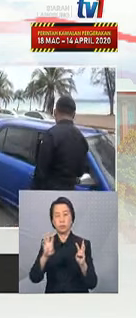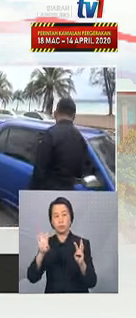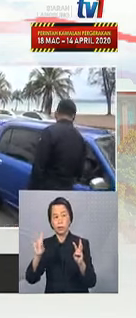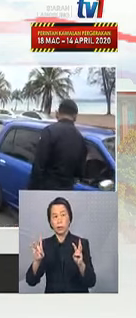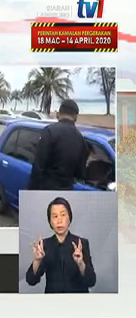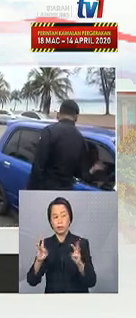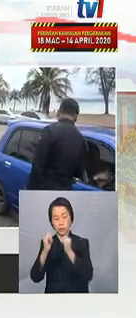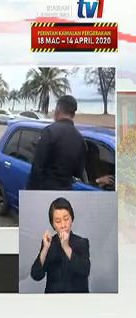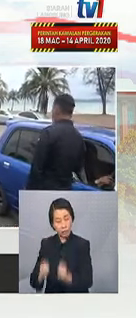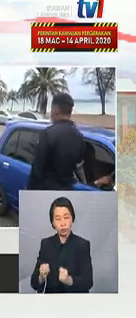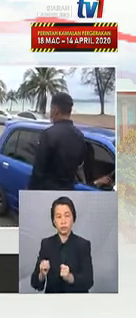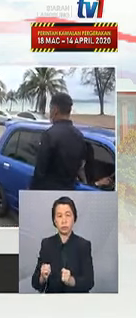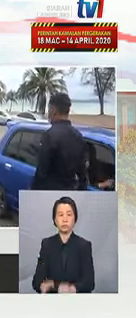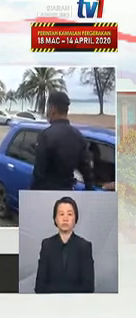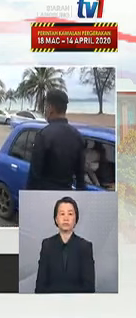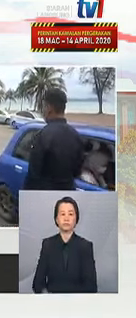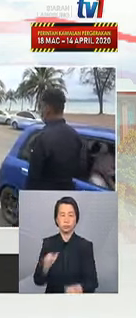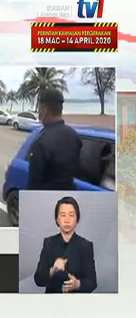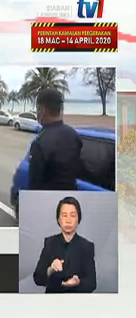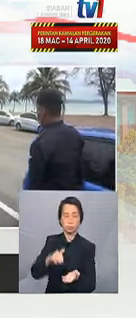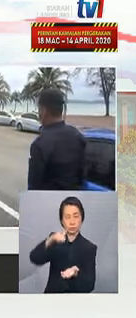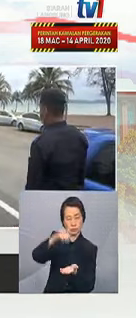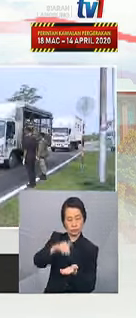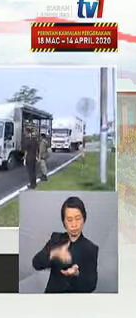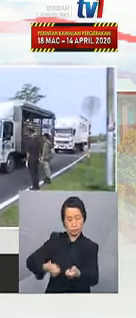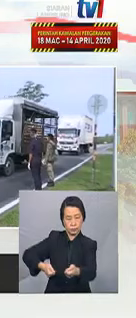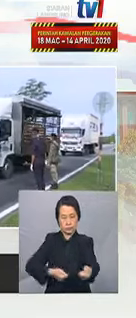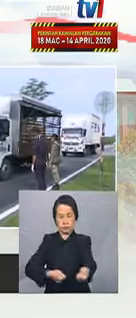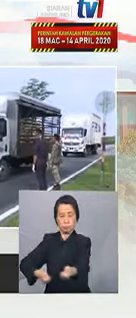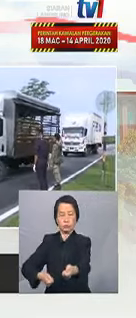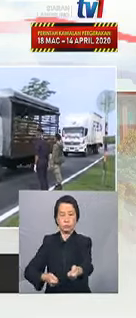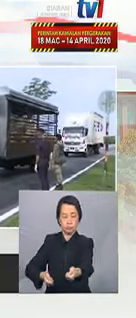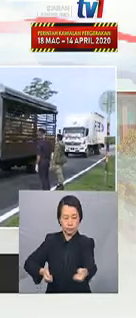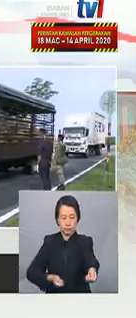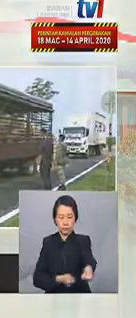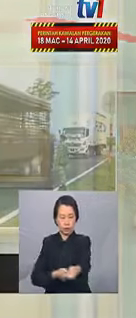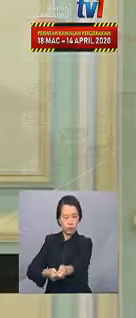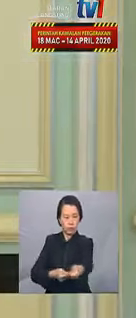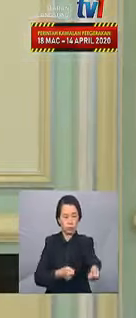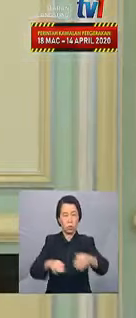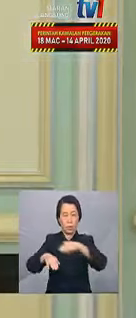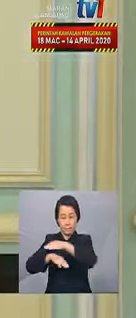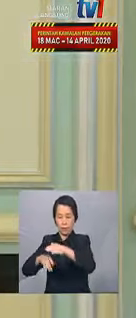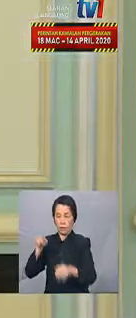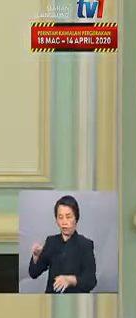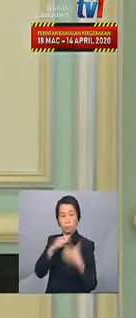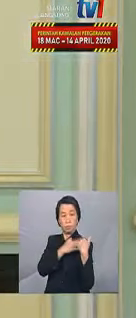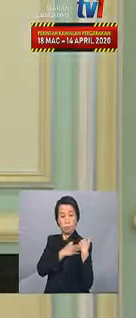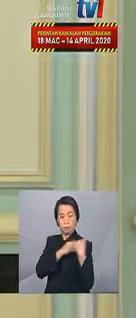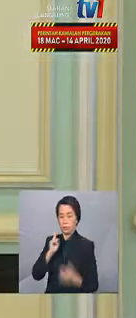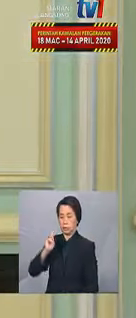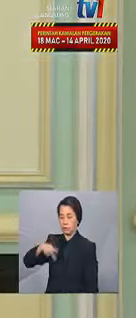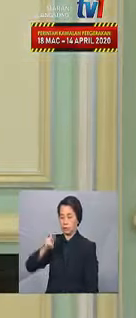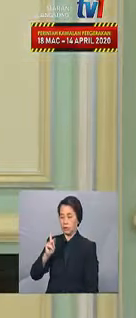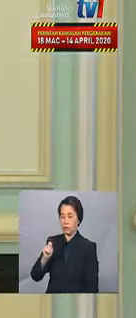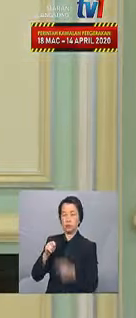Sanitasi awam terus dilaksanakan di bawah kawal selia Kementerian Perumahan dan Kerajaan Tempatan.